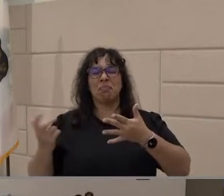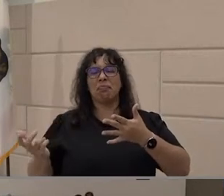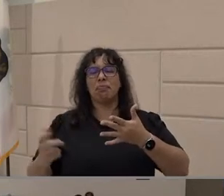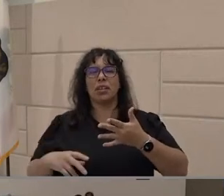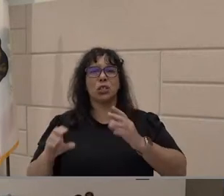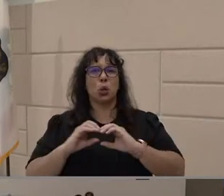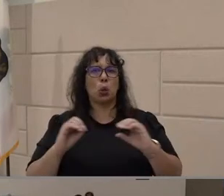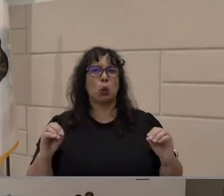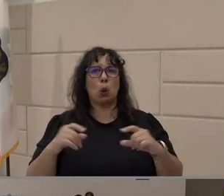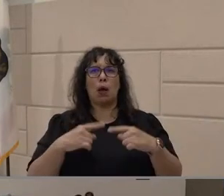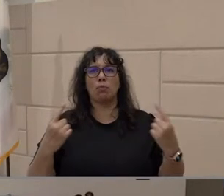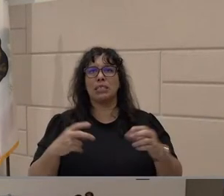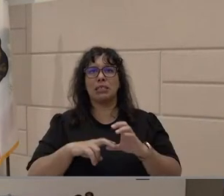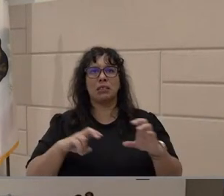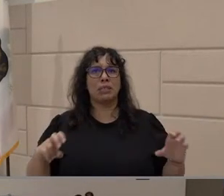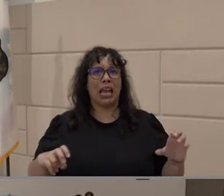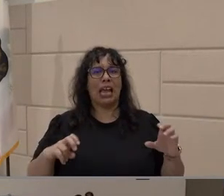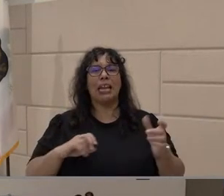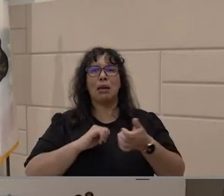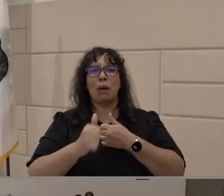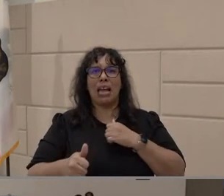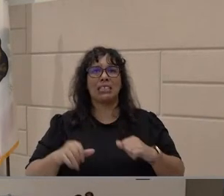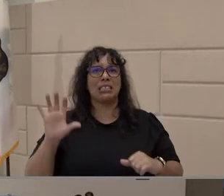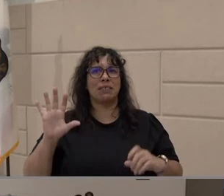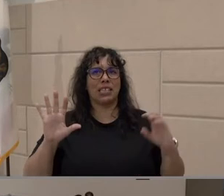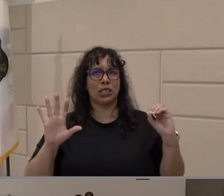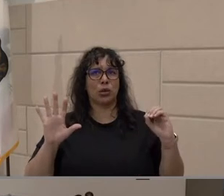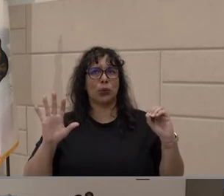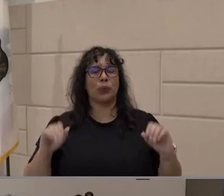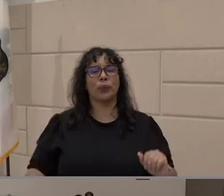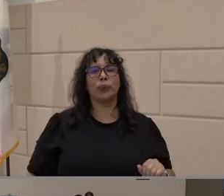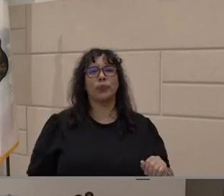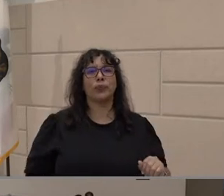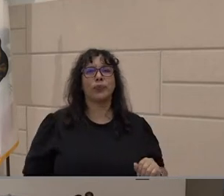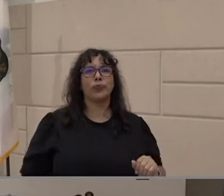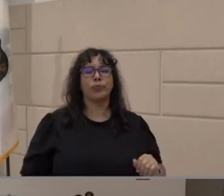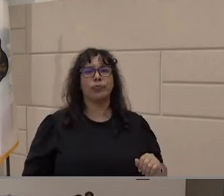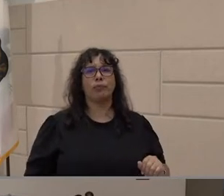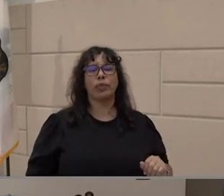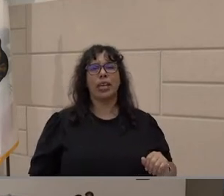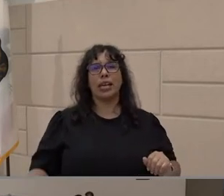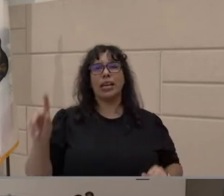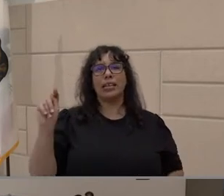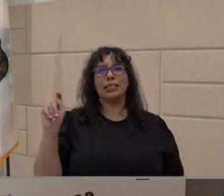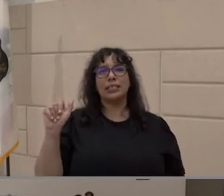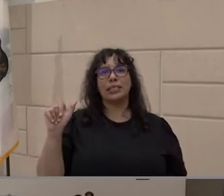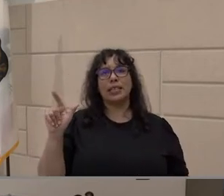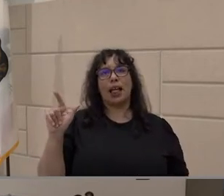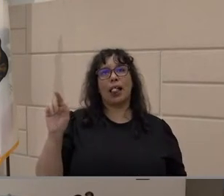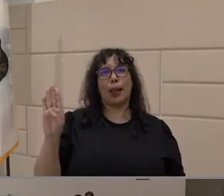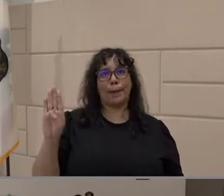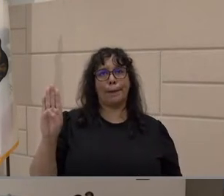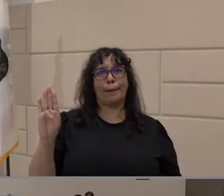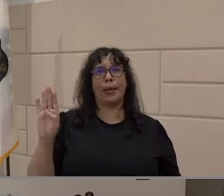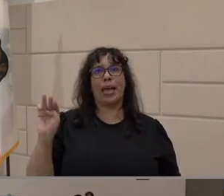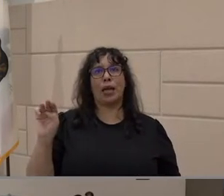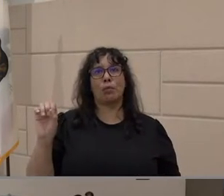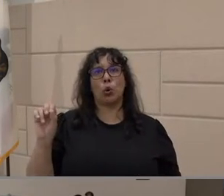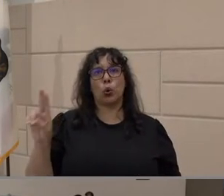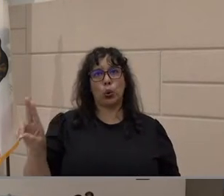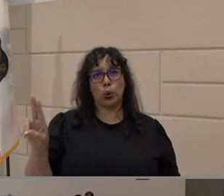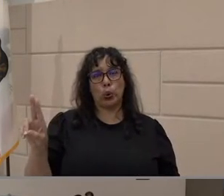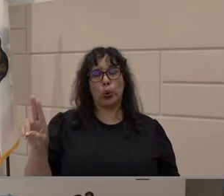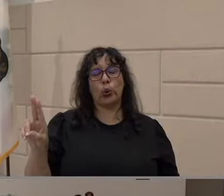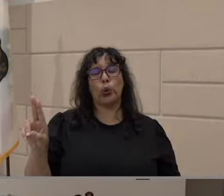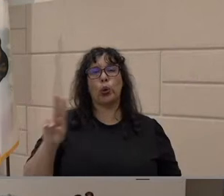ដូច្នេះឲ្យមានការយល់ចំតោះឬក៏អនុភវិរអ្វីទេការផ្ដល់គ្រប់គ្រង5ទល់នឹង0សមា